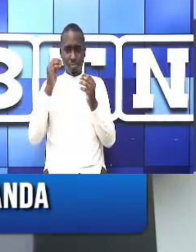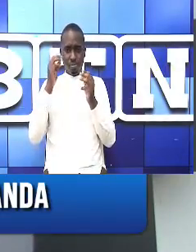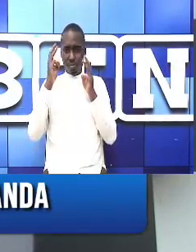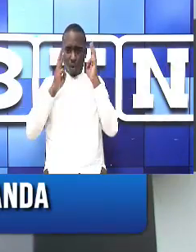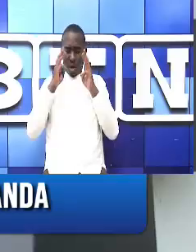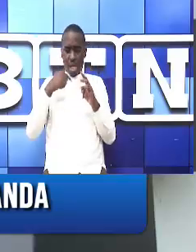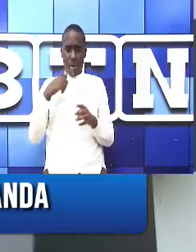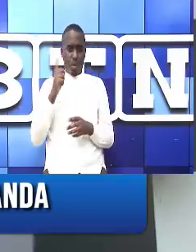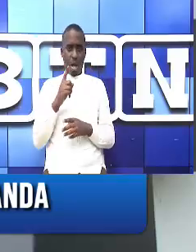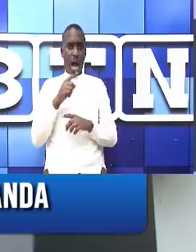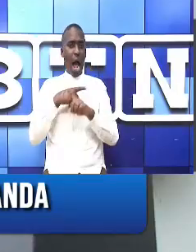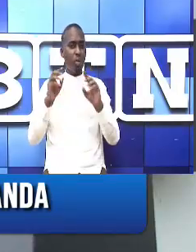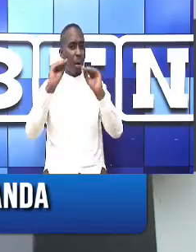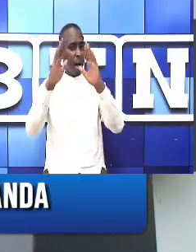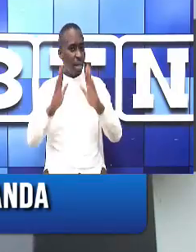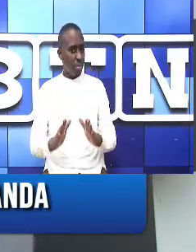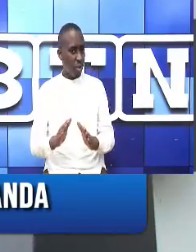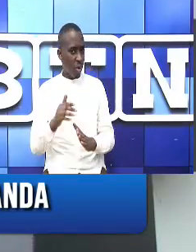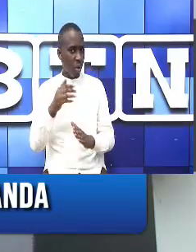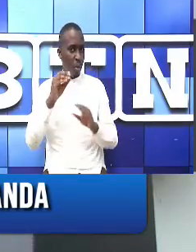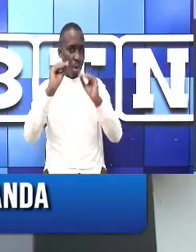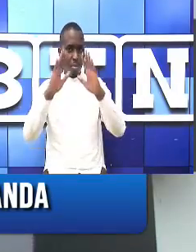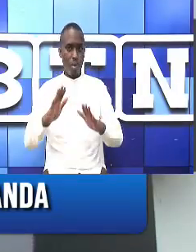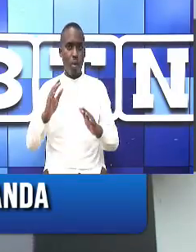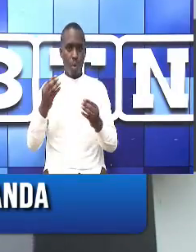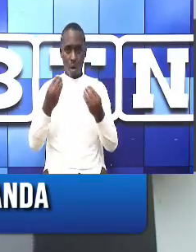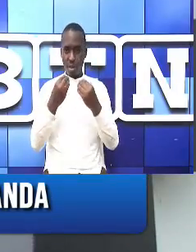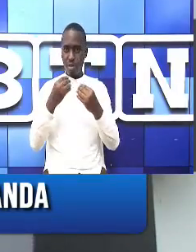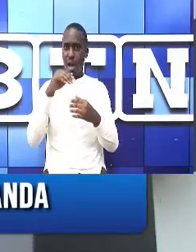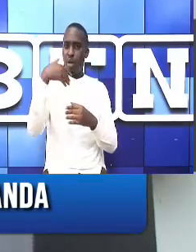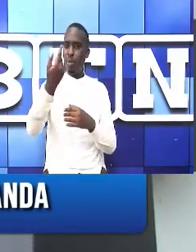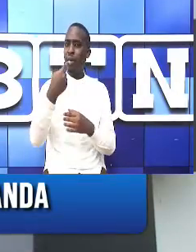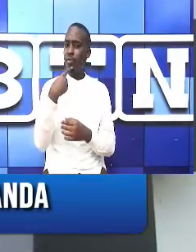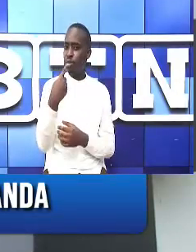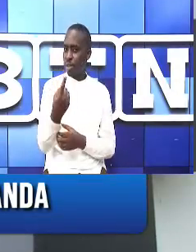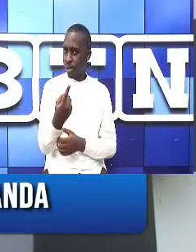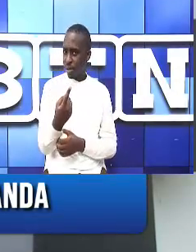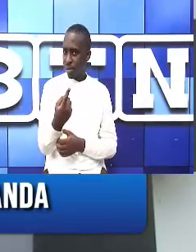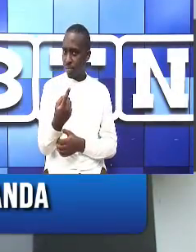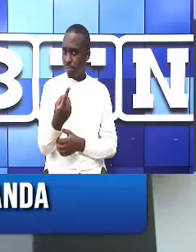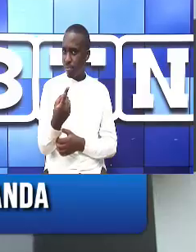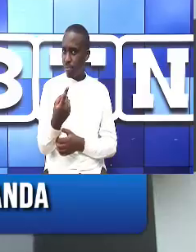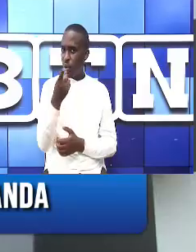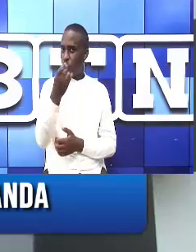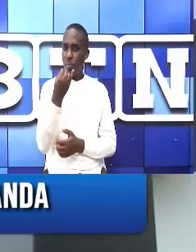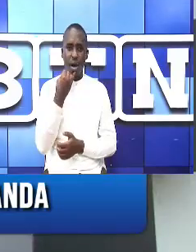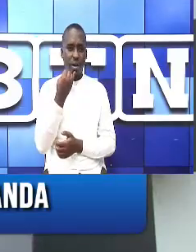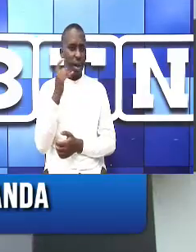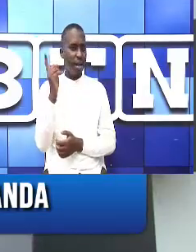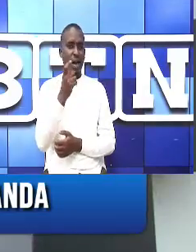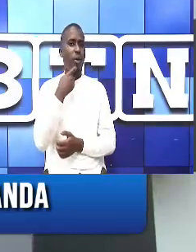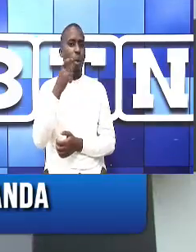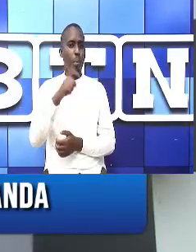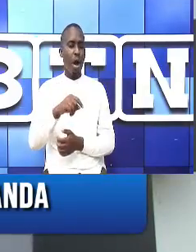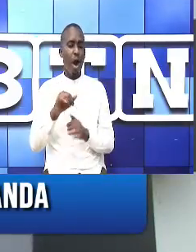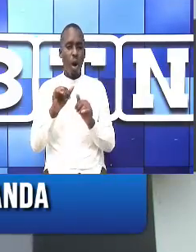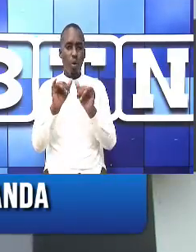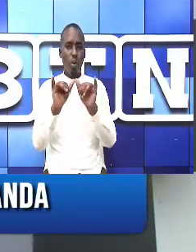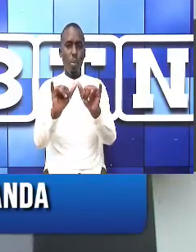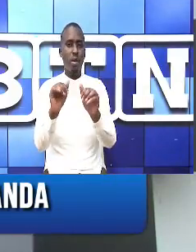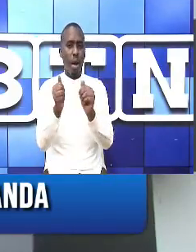ahubwo nibo umwarimu wanyigishaga ni wowe waje kuba ati uyu mwana ntago yagumana